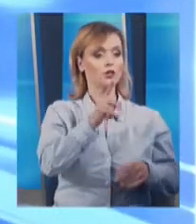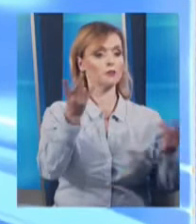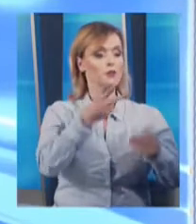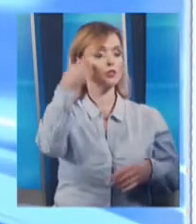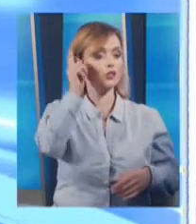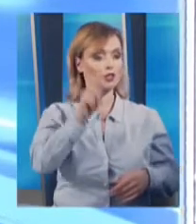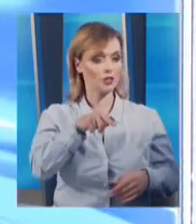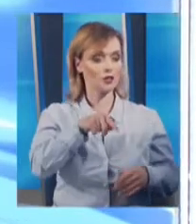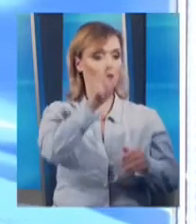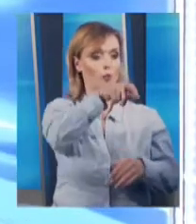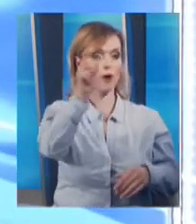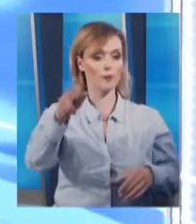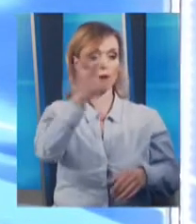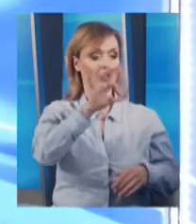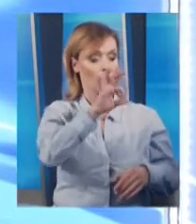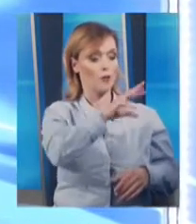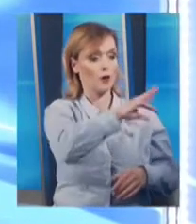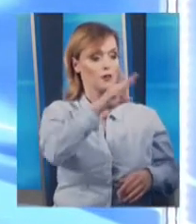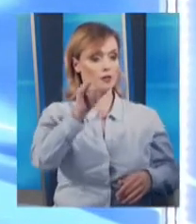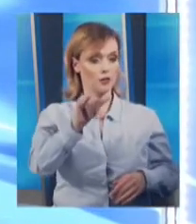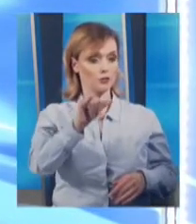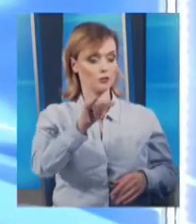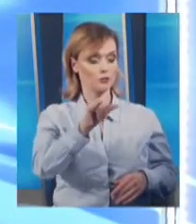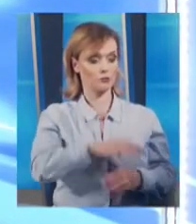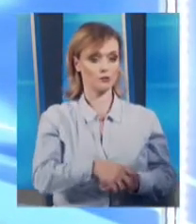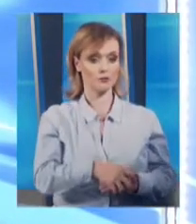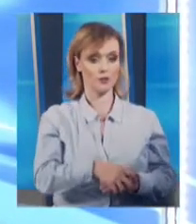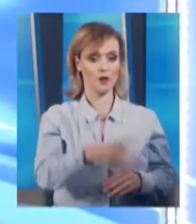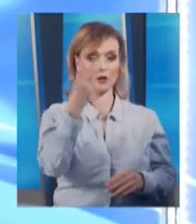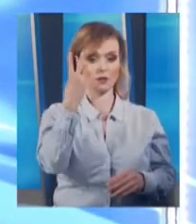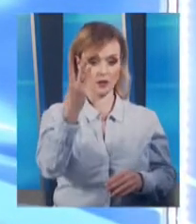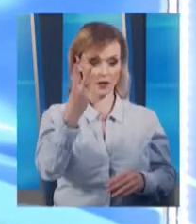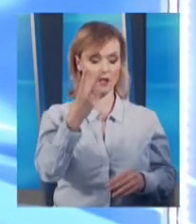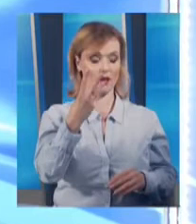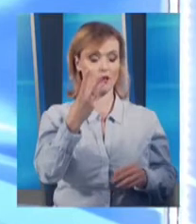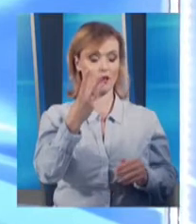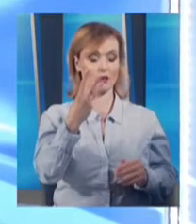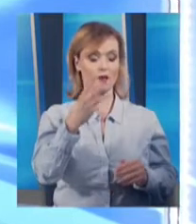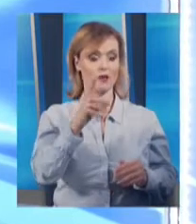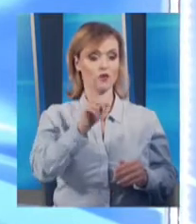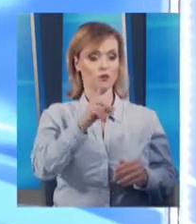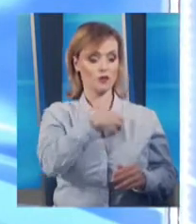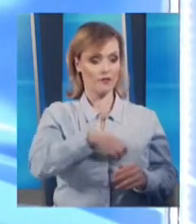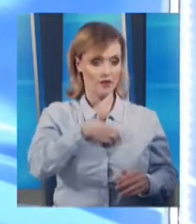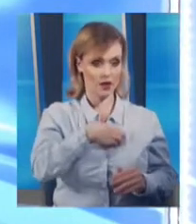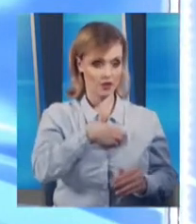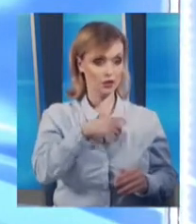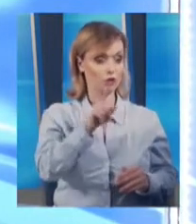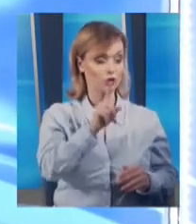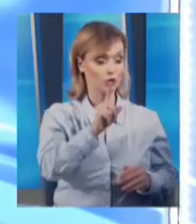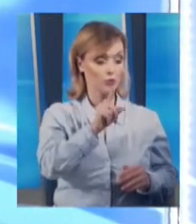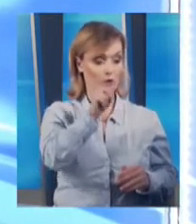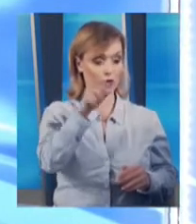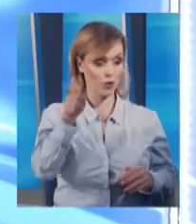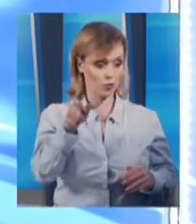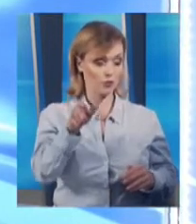știe alegătorii despre doamna Maia Sandu, trei lucruri pe care ar trebui să le știe, în așa fel încât să-i determine